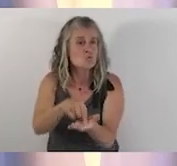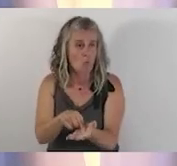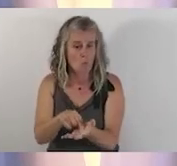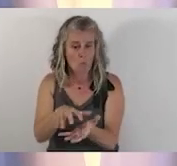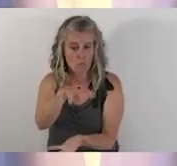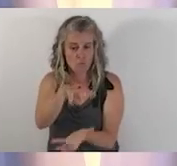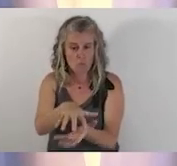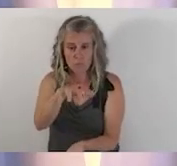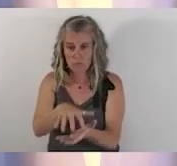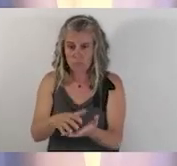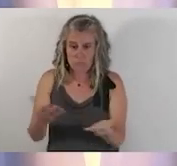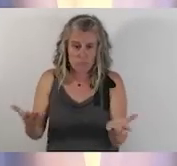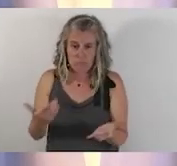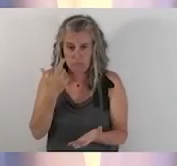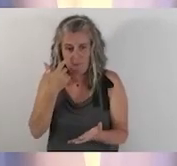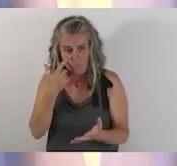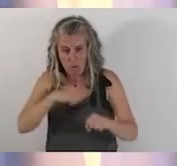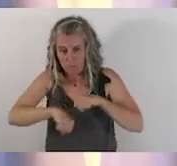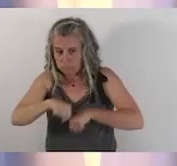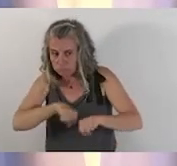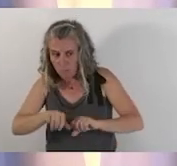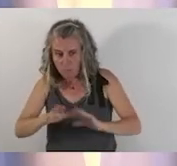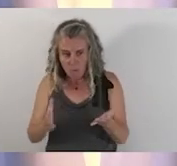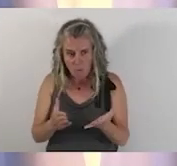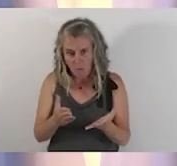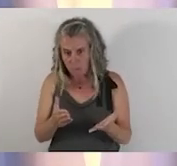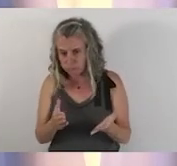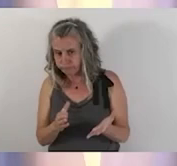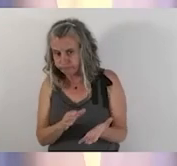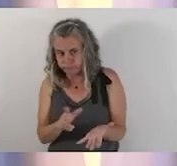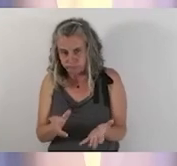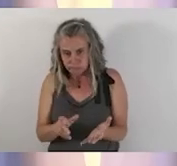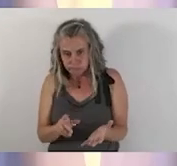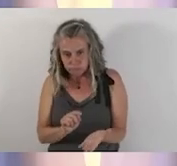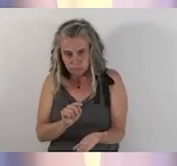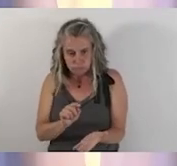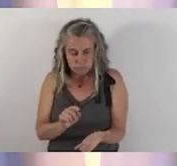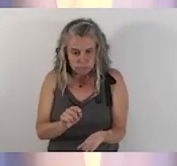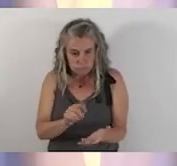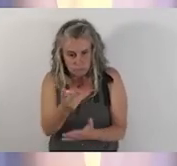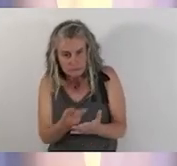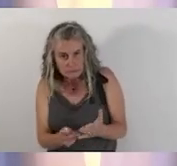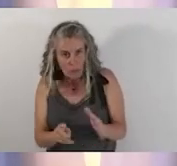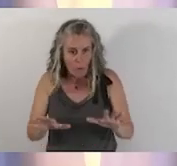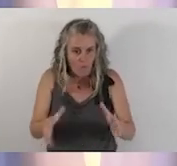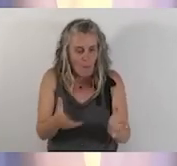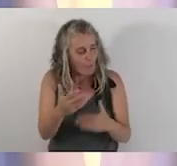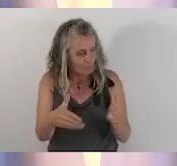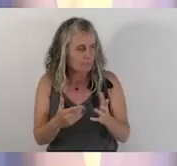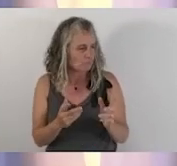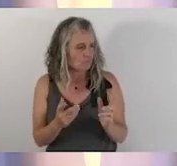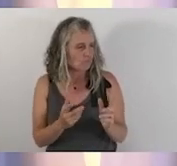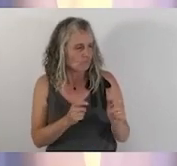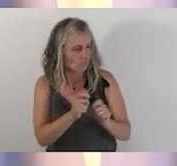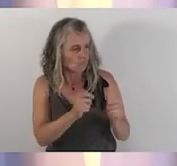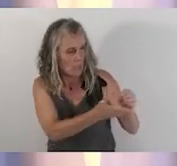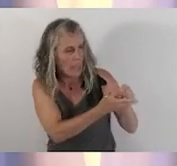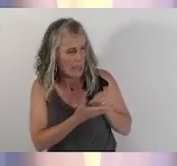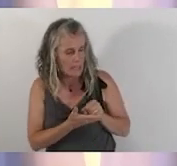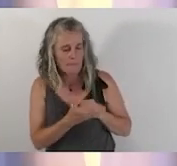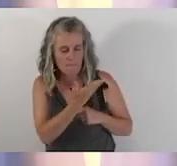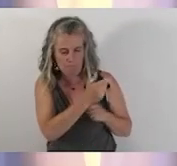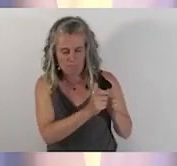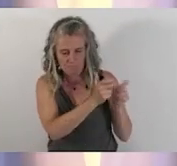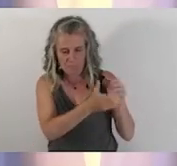tout se passe bien, sur le site de la dent creuse de la rue d'Aubagne. Voilà, donc jusqu'au bout, on a eu